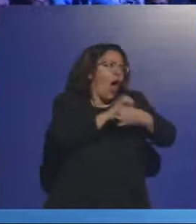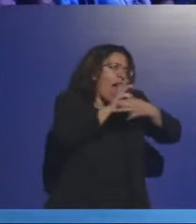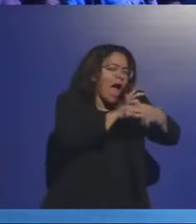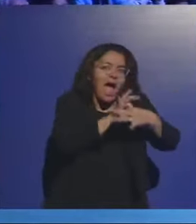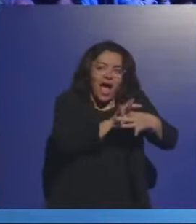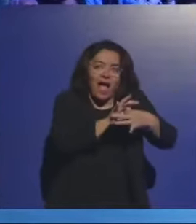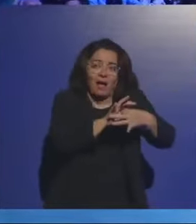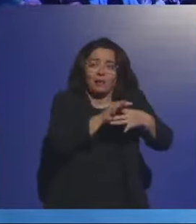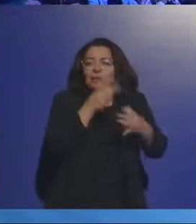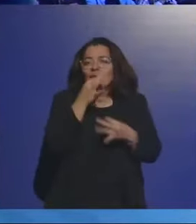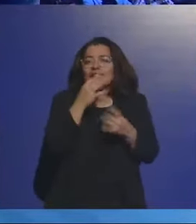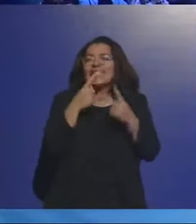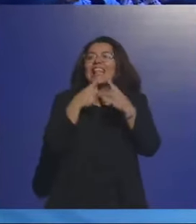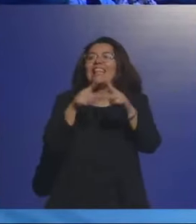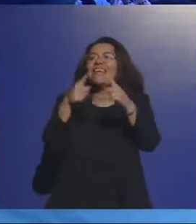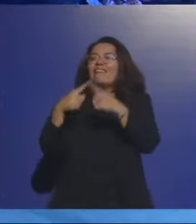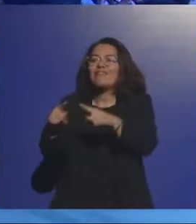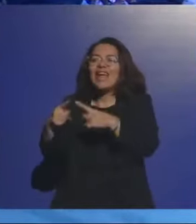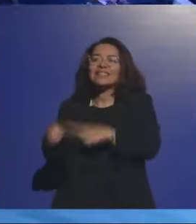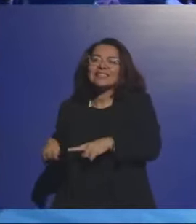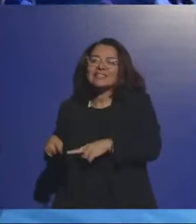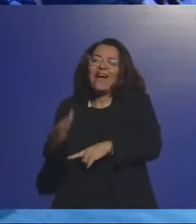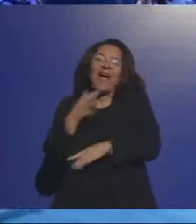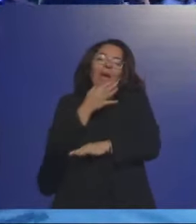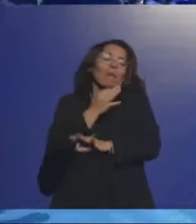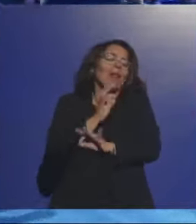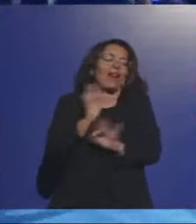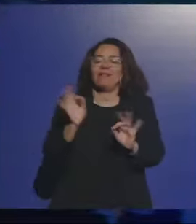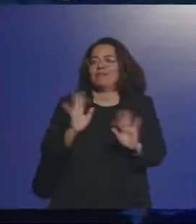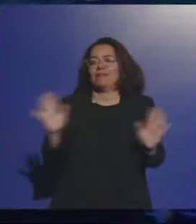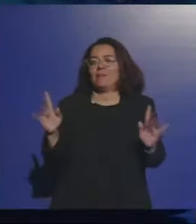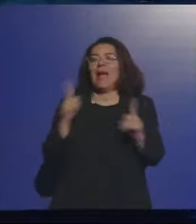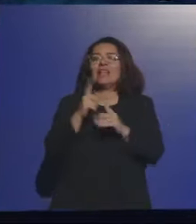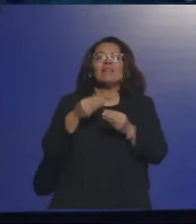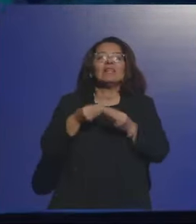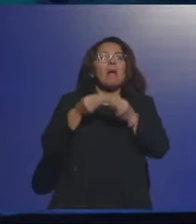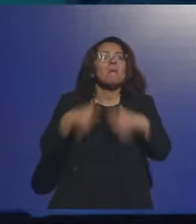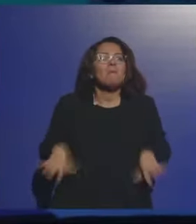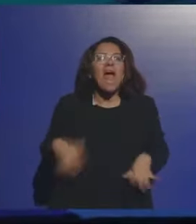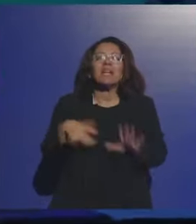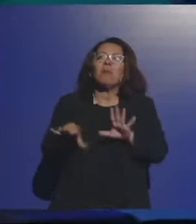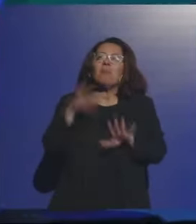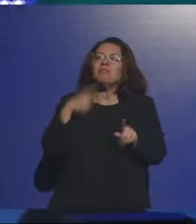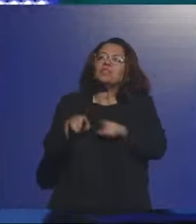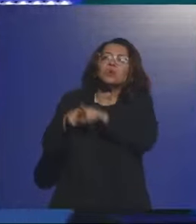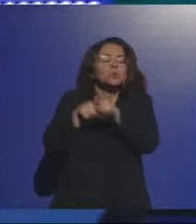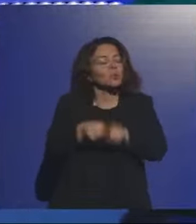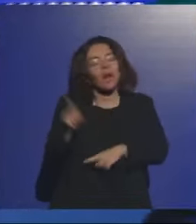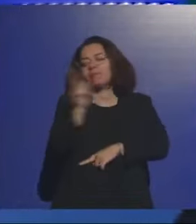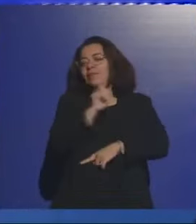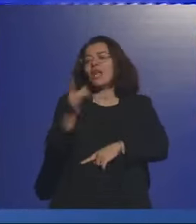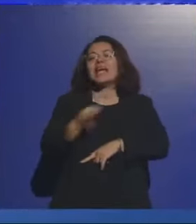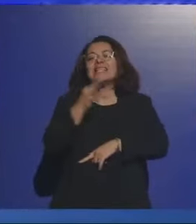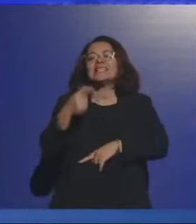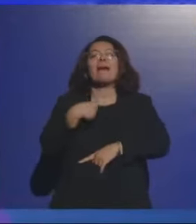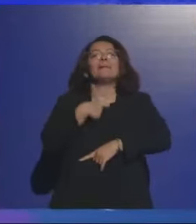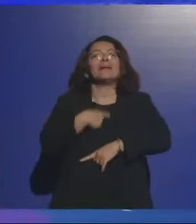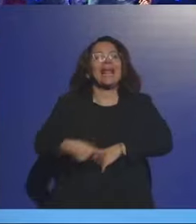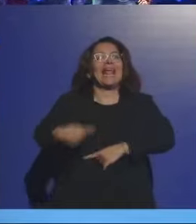più bella che ci sia in assoluto non la disperdete mai siate voi stessi fino in fondo sempre